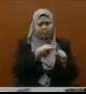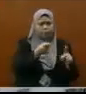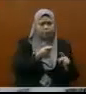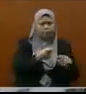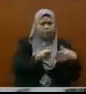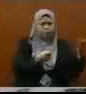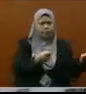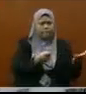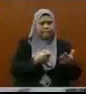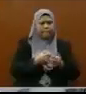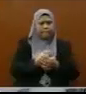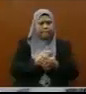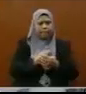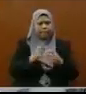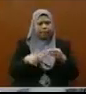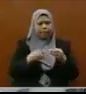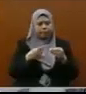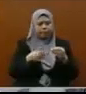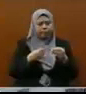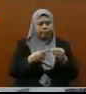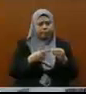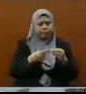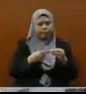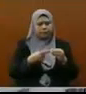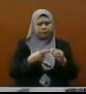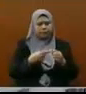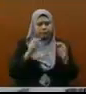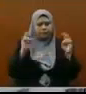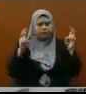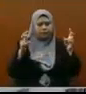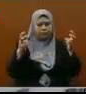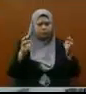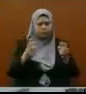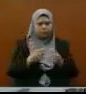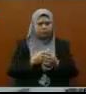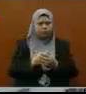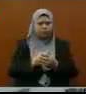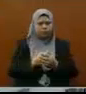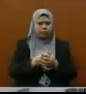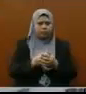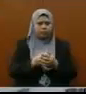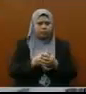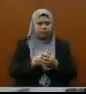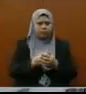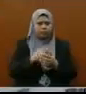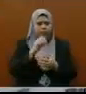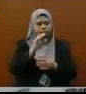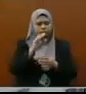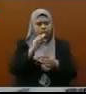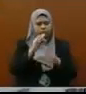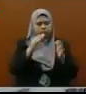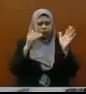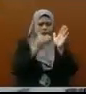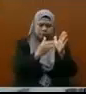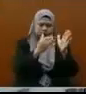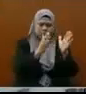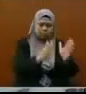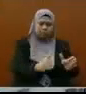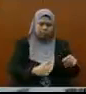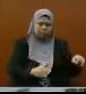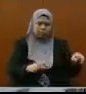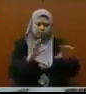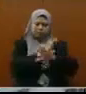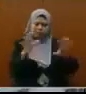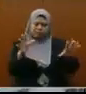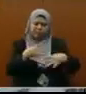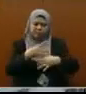backbenchers berkenaan dengan isu yang menyatakan bahawa barisan pembangkang tidak berminat untuk turut